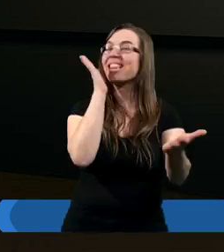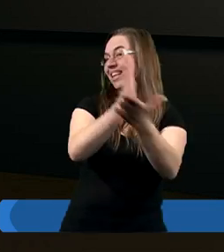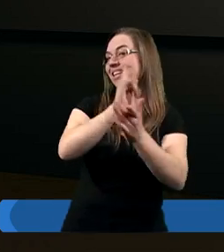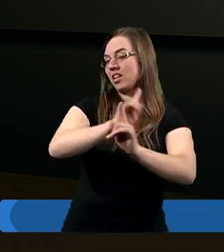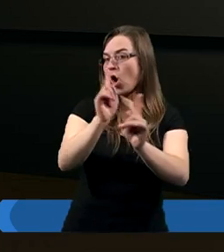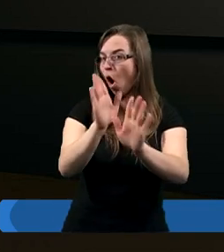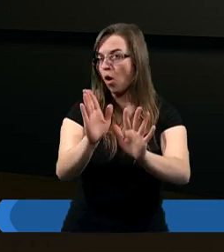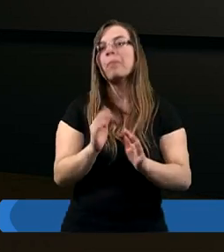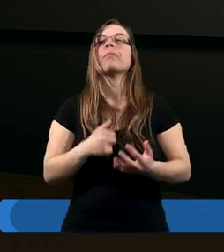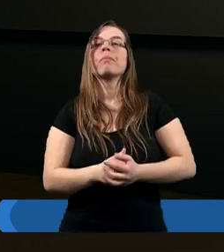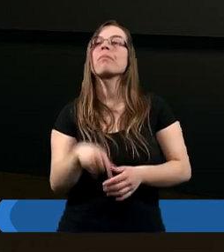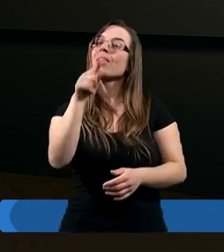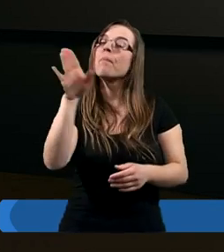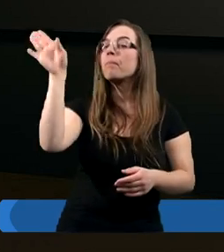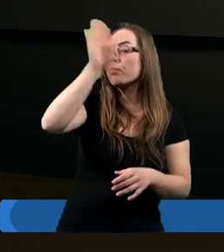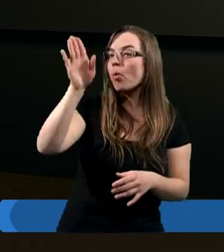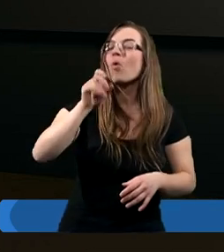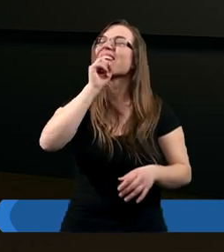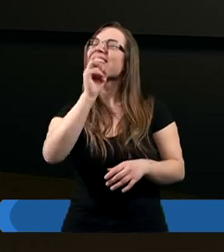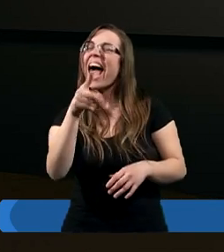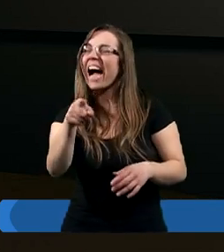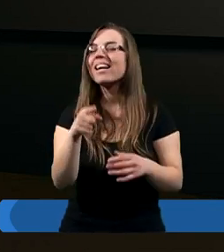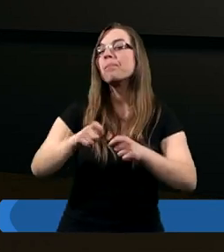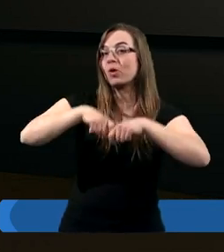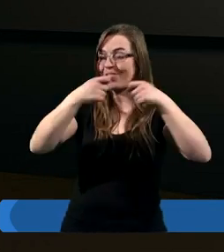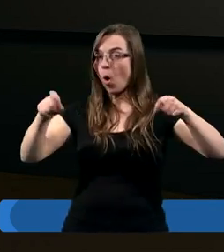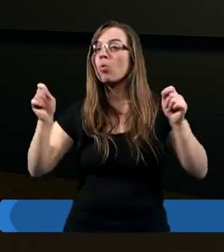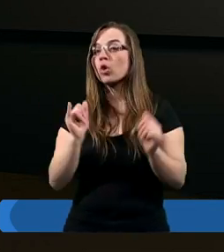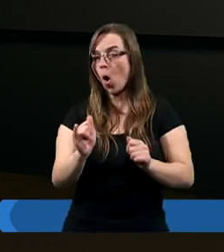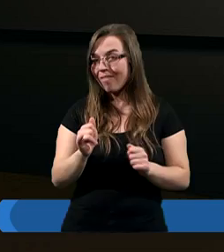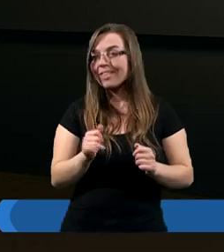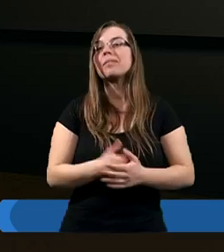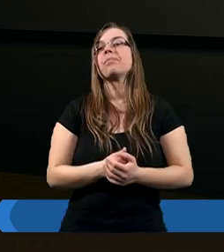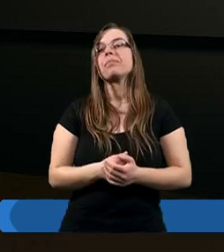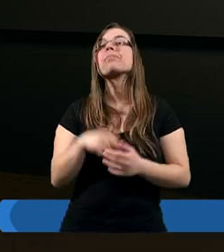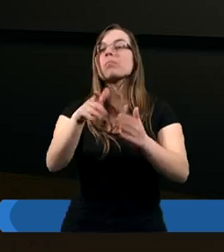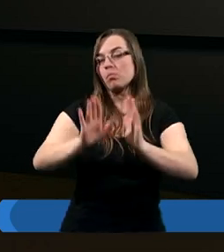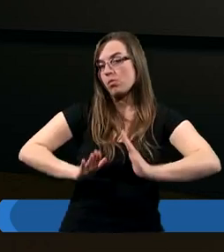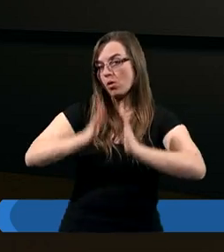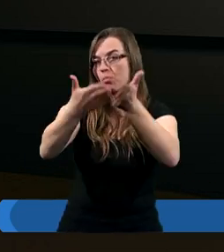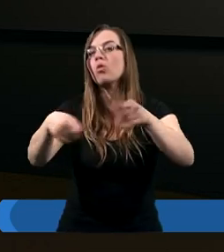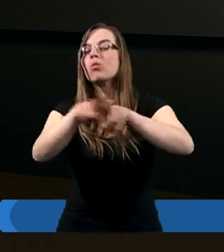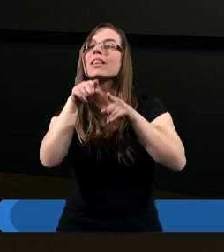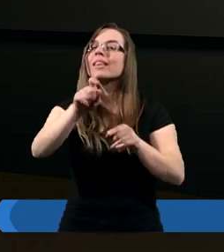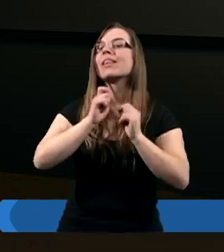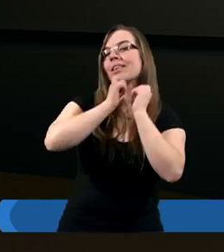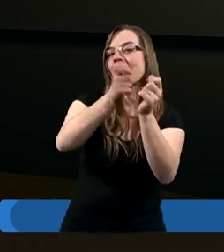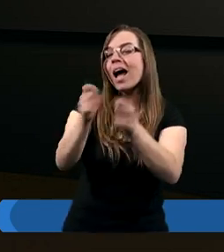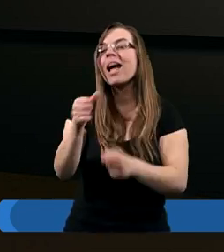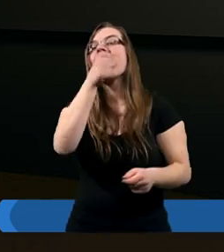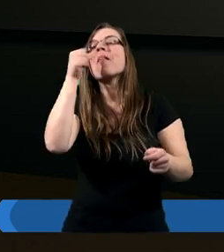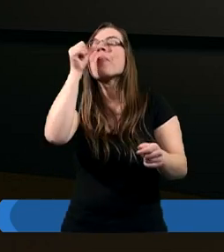kobieta. I Bóg takiemu związkowi poświęcił również ten dar